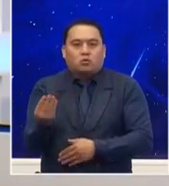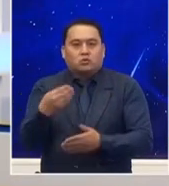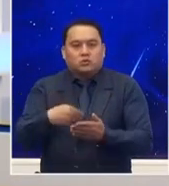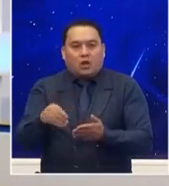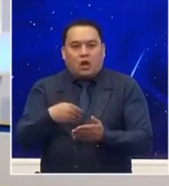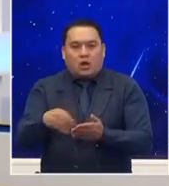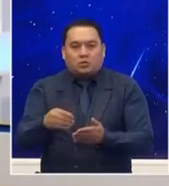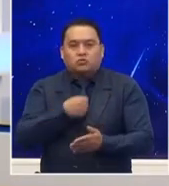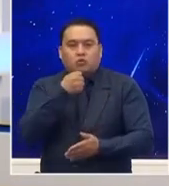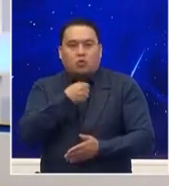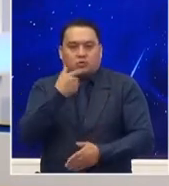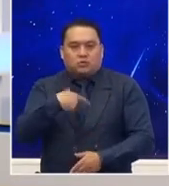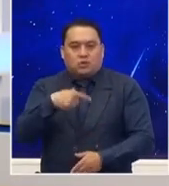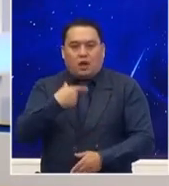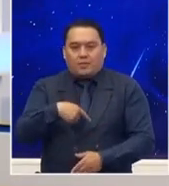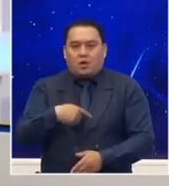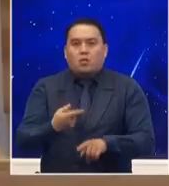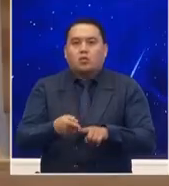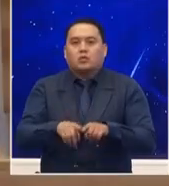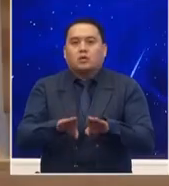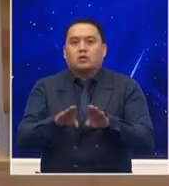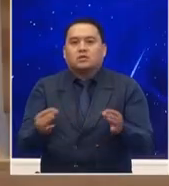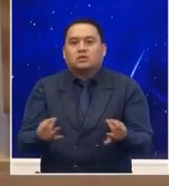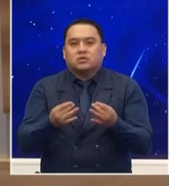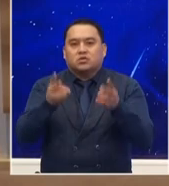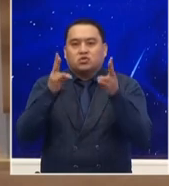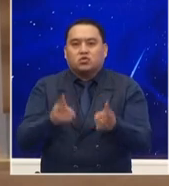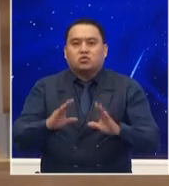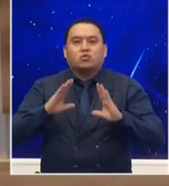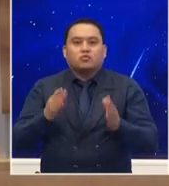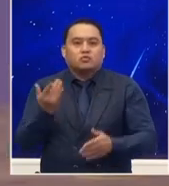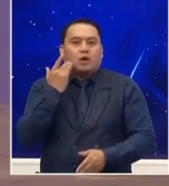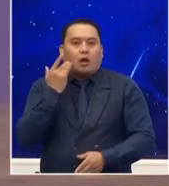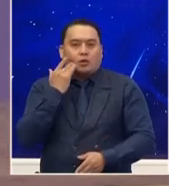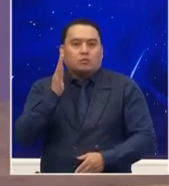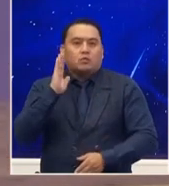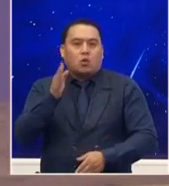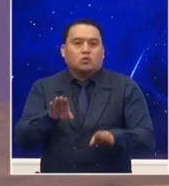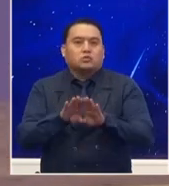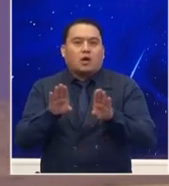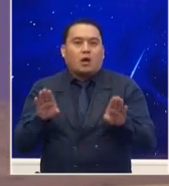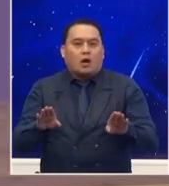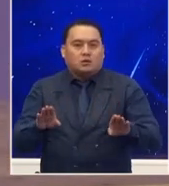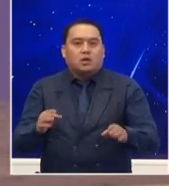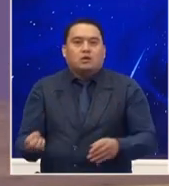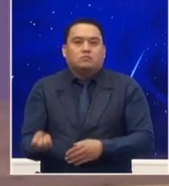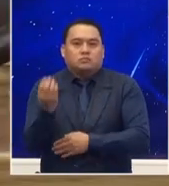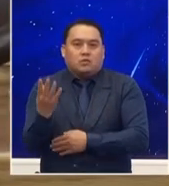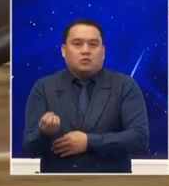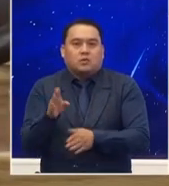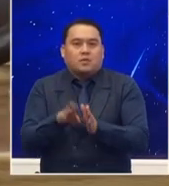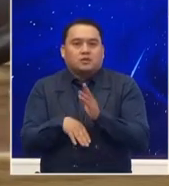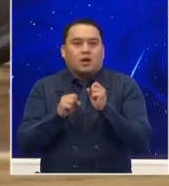беретін ересектердің өзі. Кейде мұндай қызықтар соңы қайғылы оқиғаларға ұласып жатады. Осыған сәйкес сала мамандары барынша